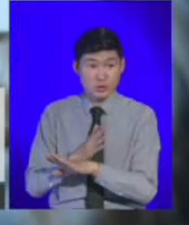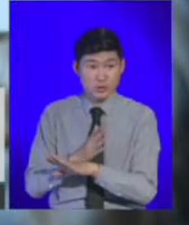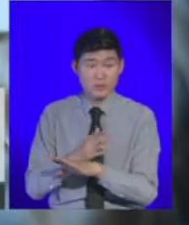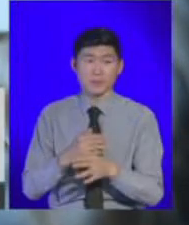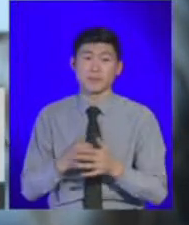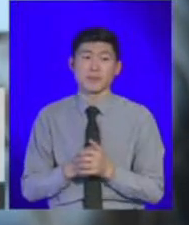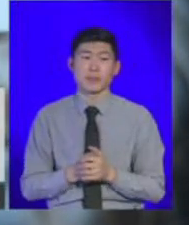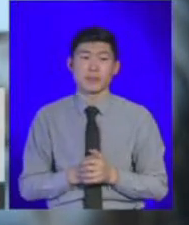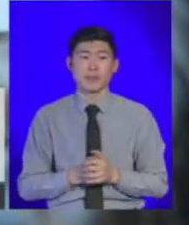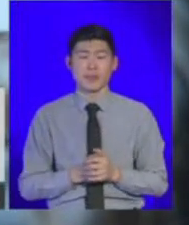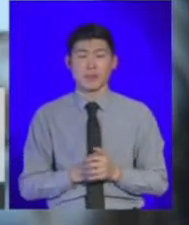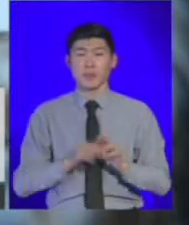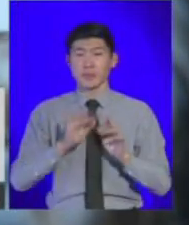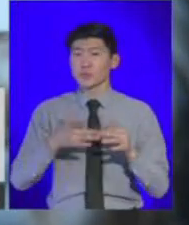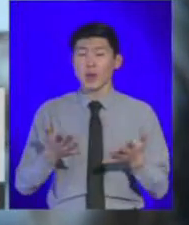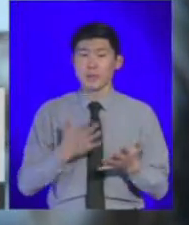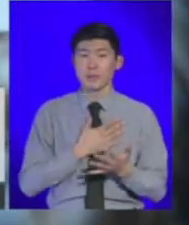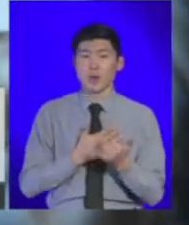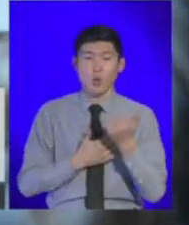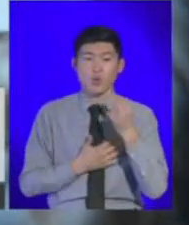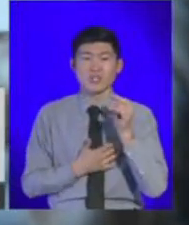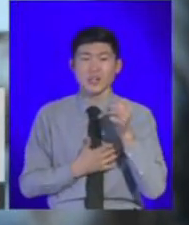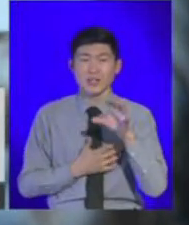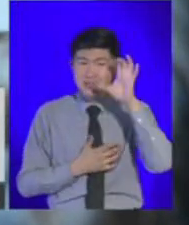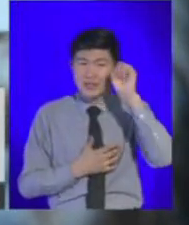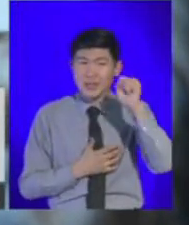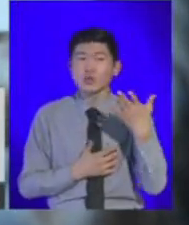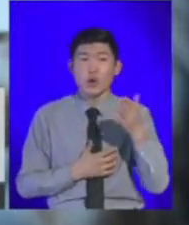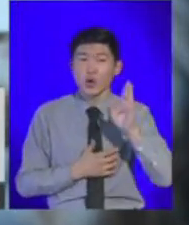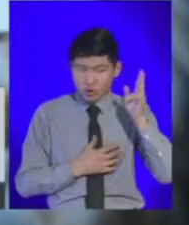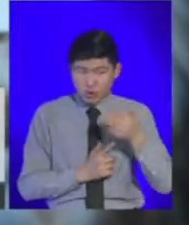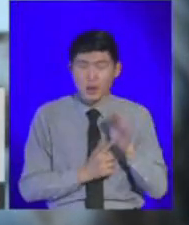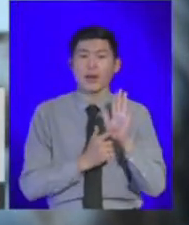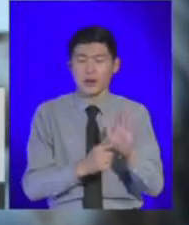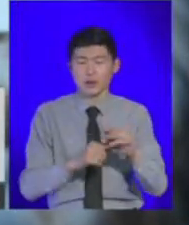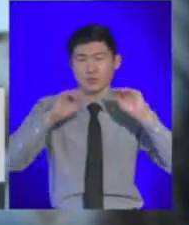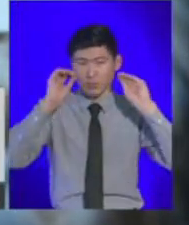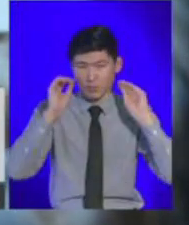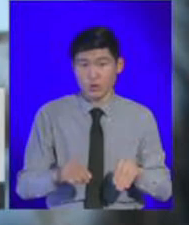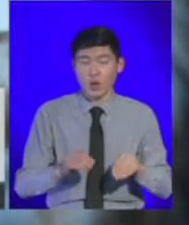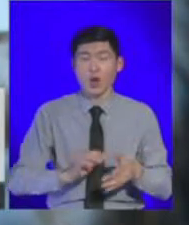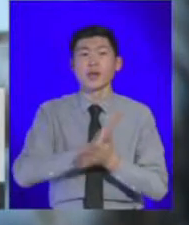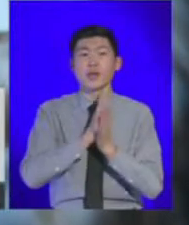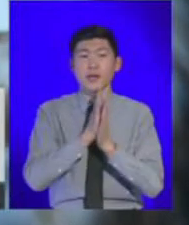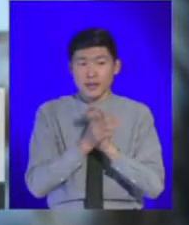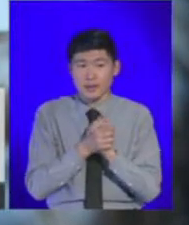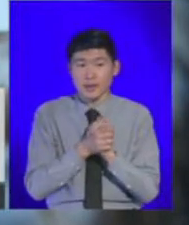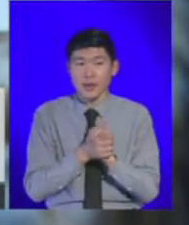тийм ээ. За тийм учраас би учрал сайдад бол за ил болгож болно. За тэгэхээр би энэ